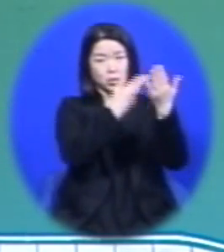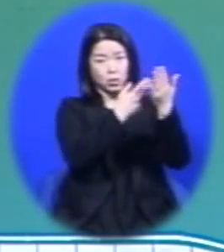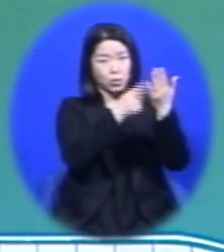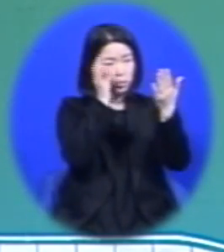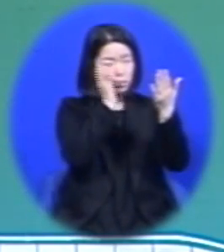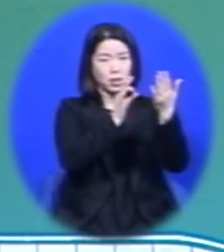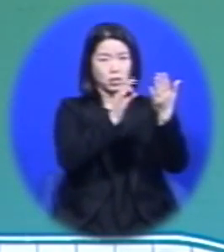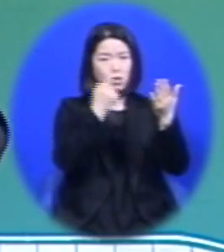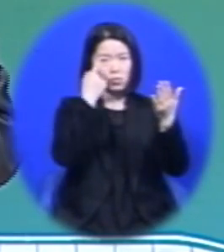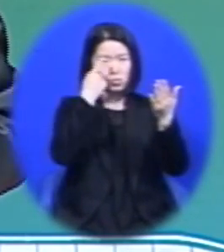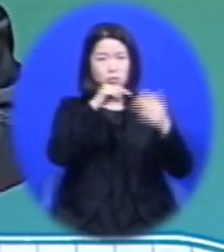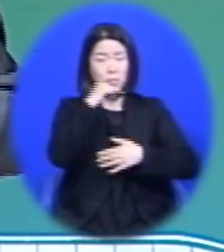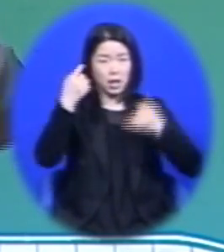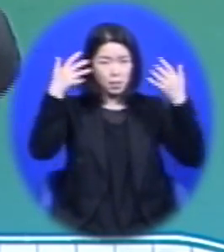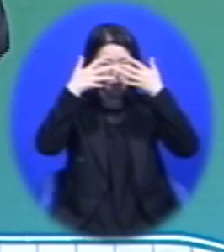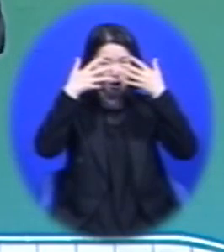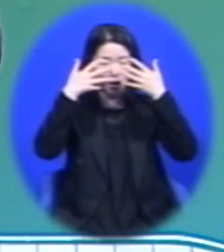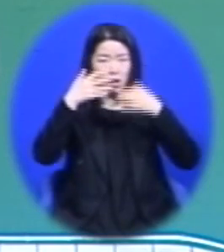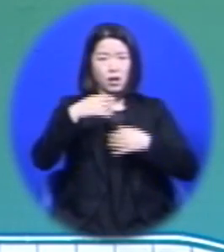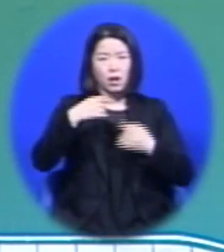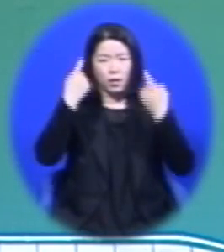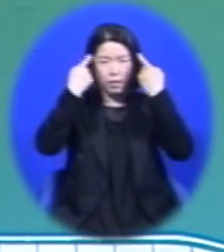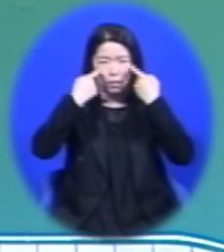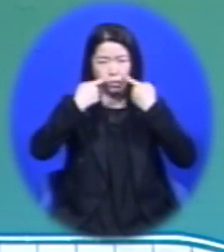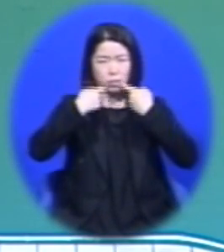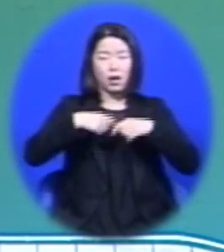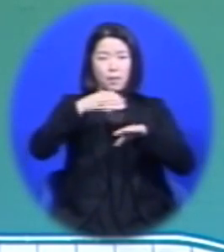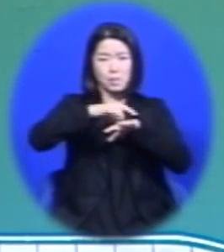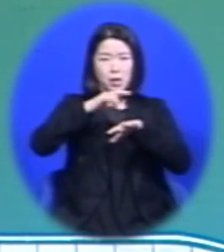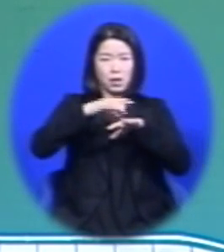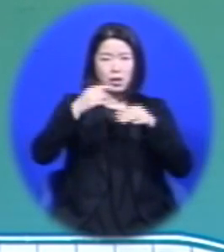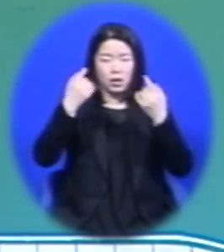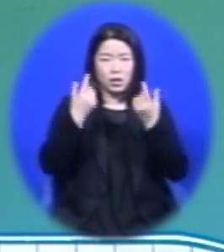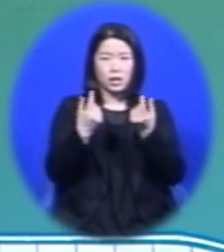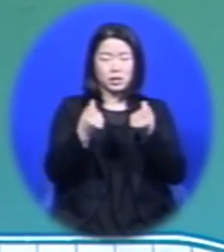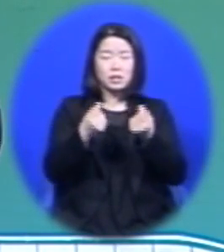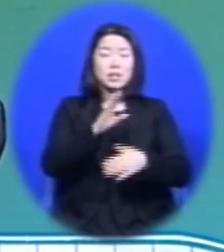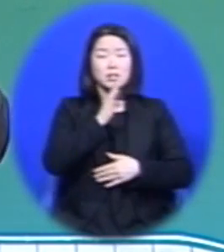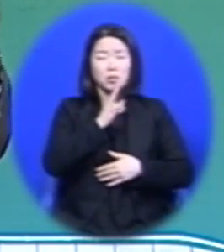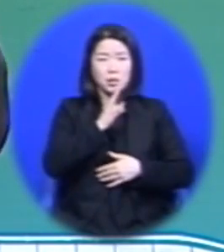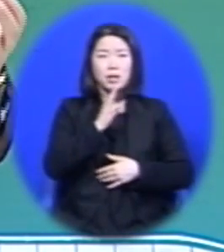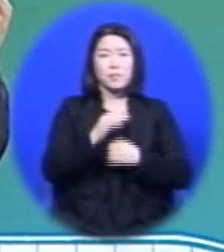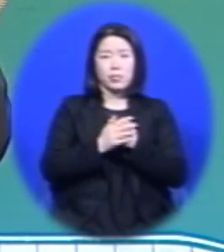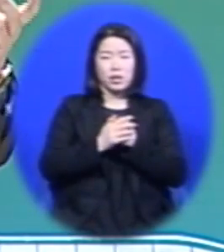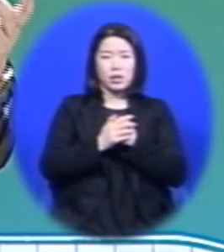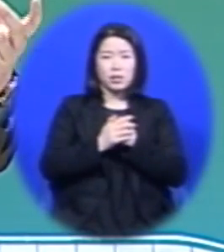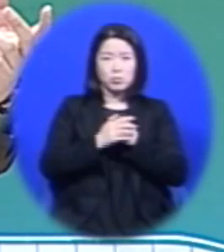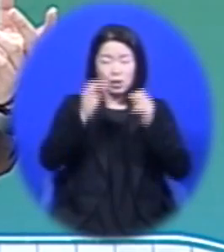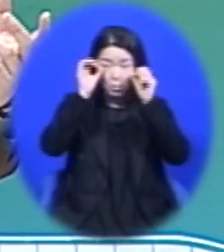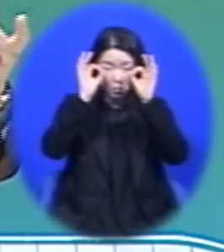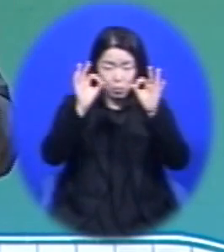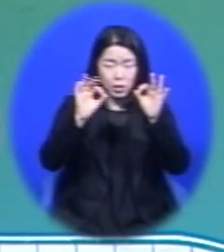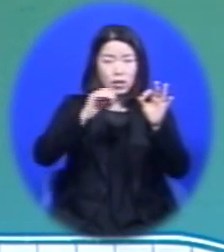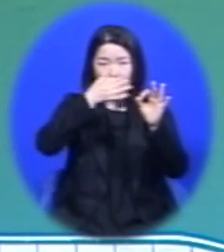눈은 빗발이 서 있고 해골의 껍데기만 씌워놓은 것 같은 정말 차마 눈 뜨고 볼